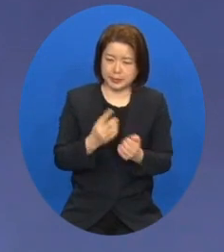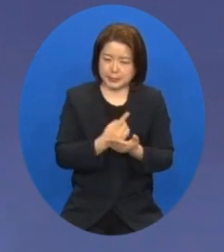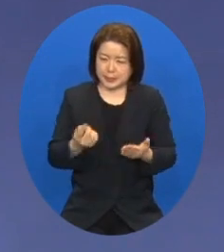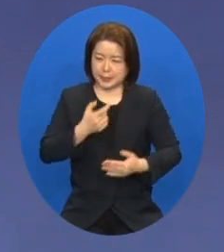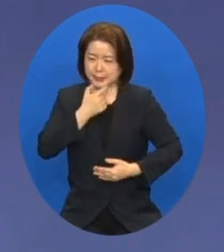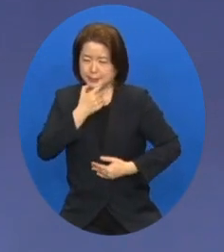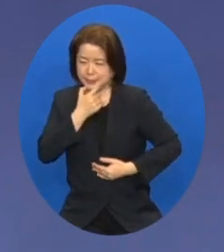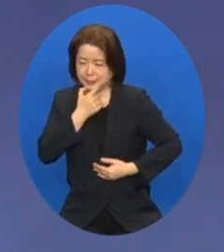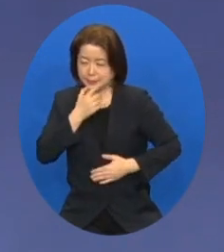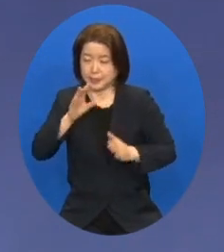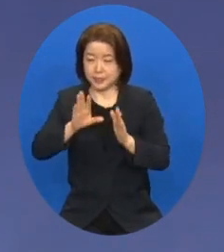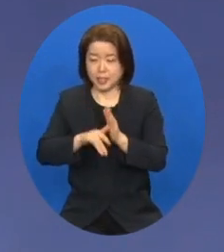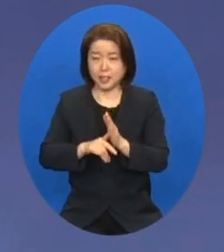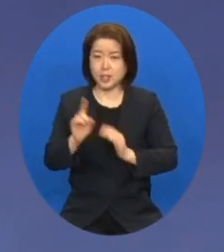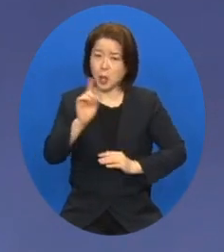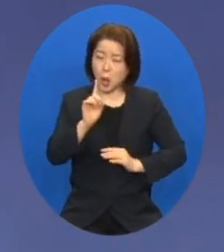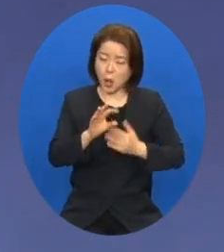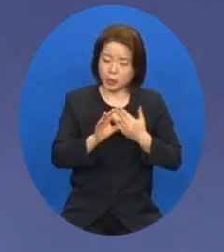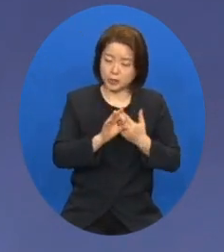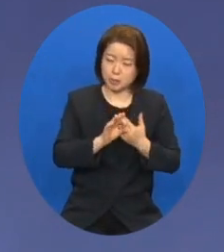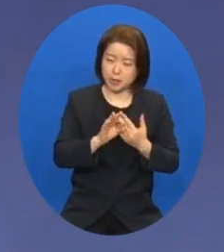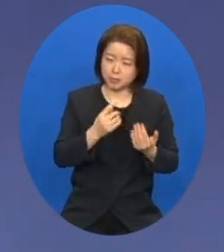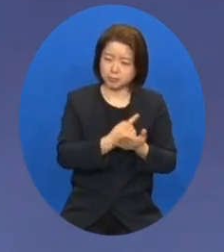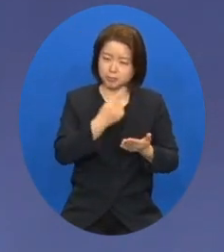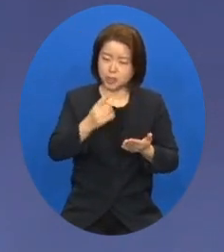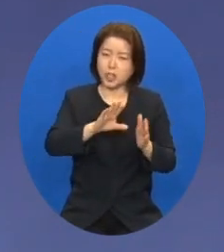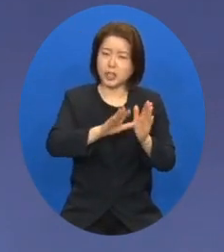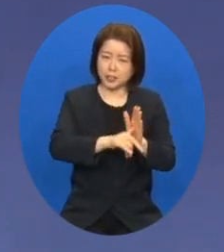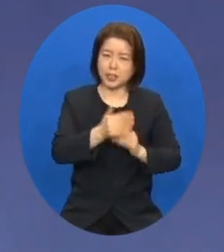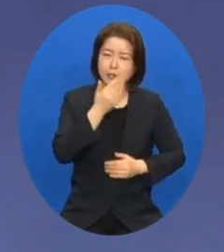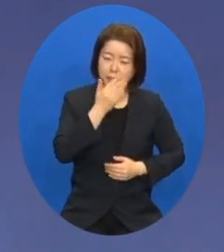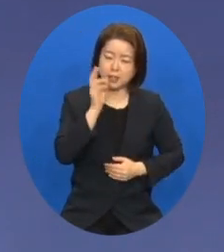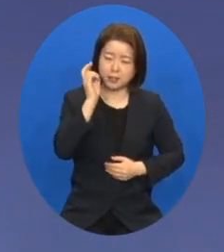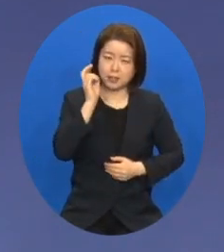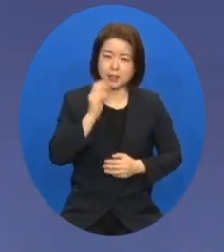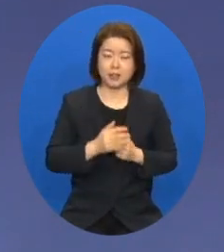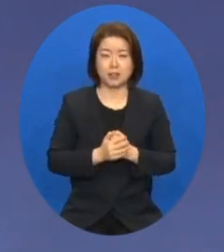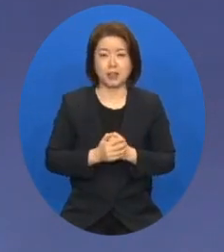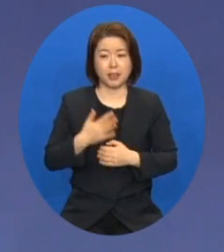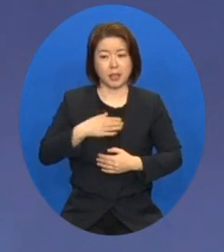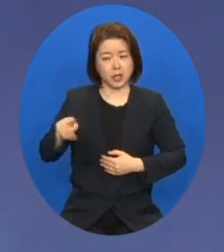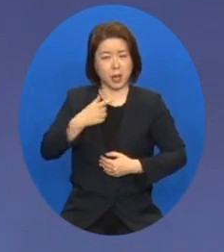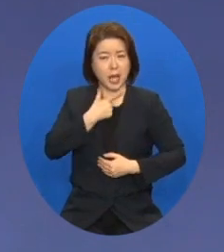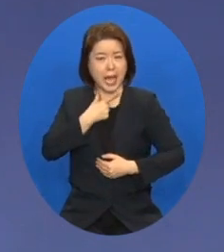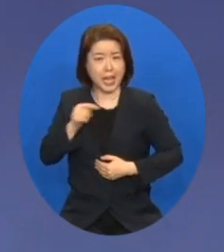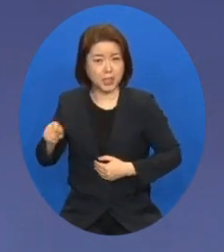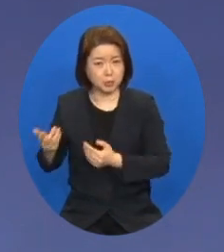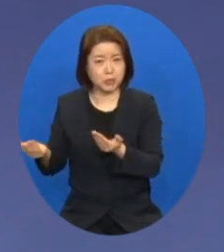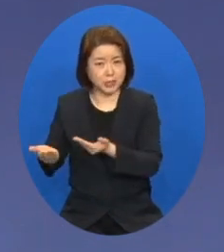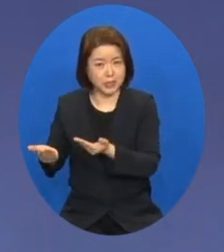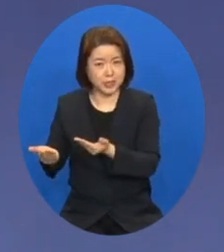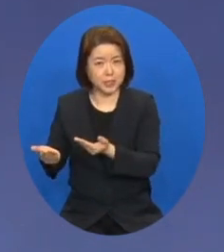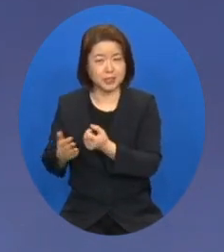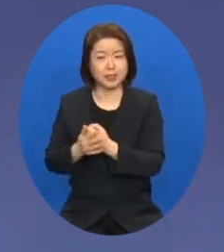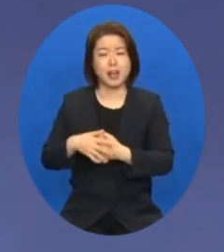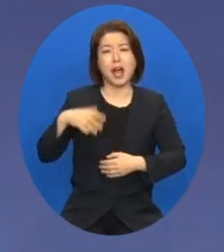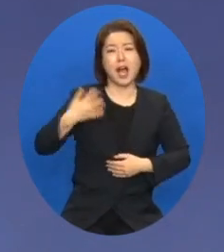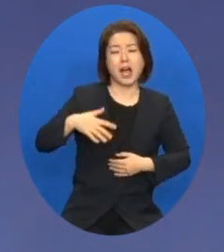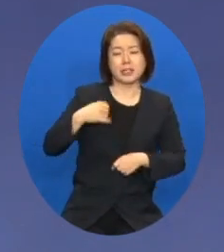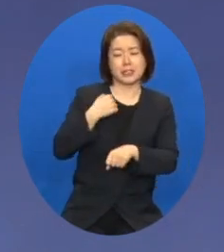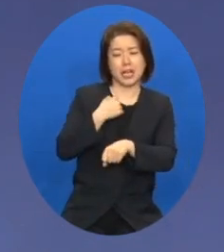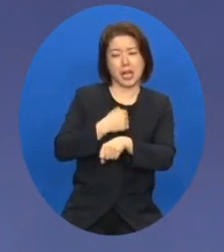않을 때는 어쩌면 떠나야 될 때가 됐는지도 모릅니다 하고 싶은 일 정말 하고 싶은 일은 아직